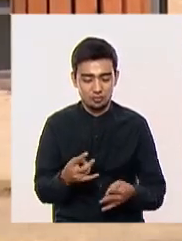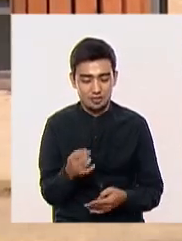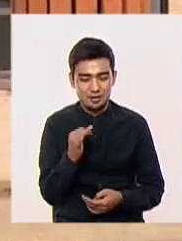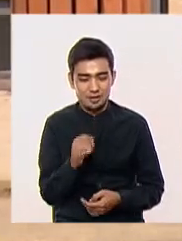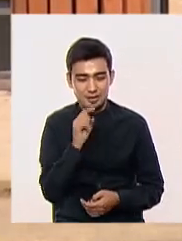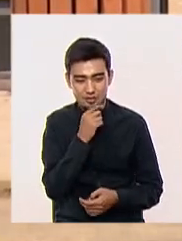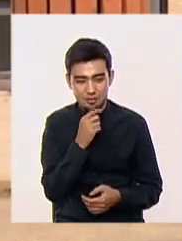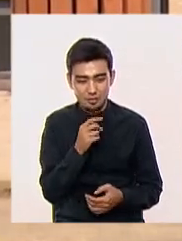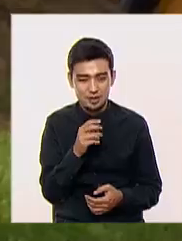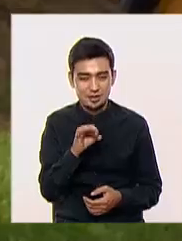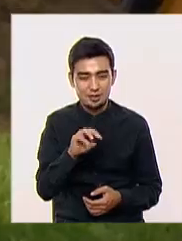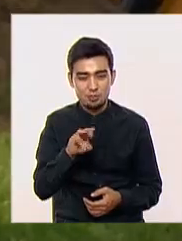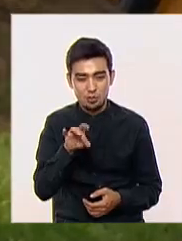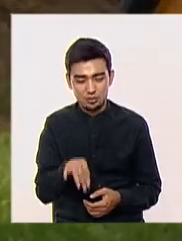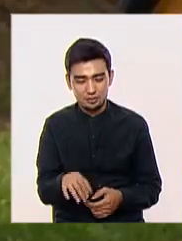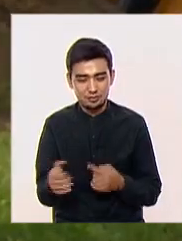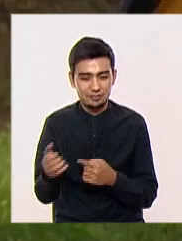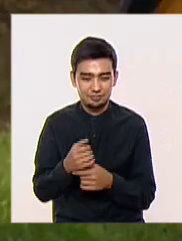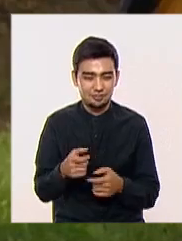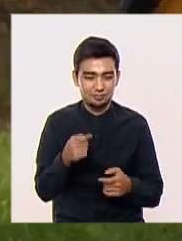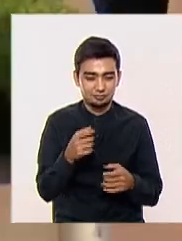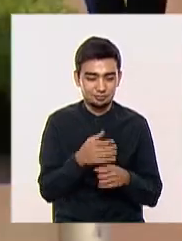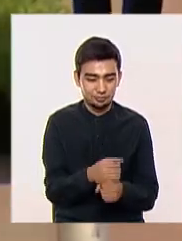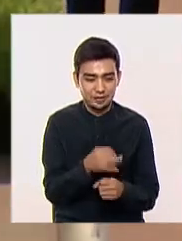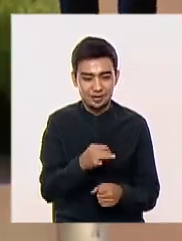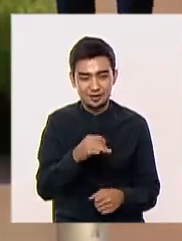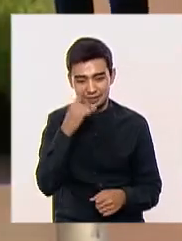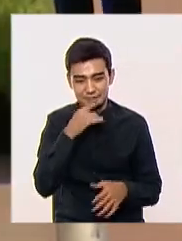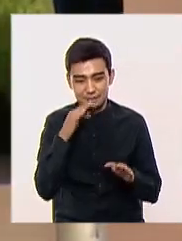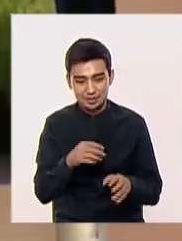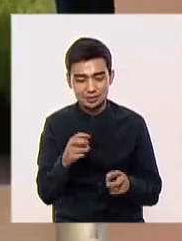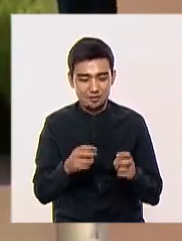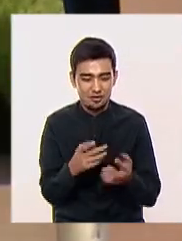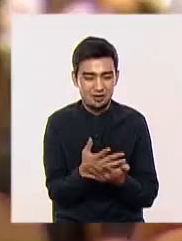үшін экономикадағы импорт үлесін азайтып, отандық өндірісті дамытуға күш